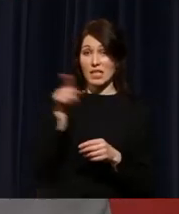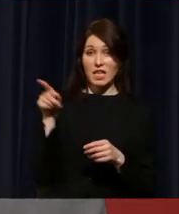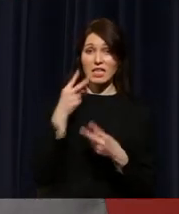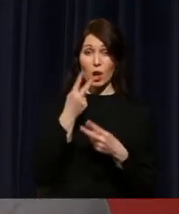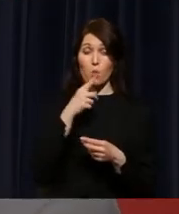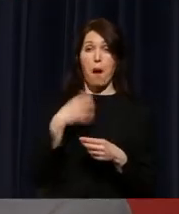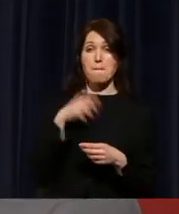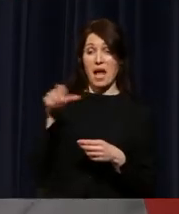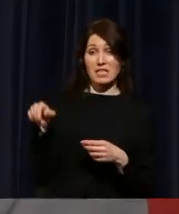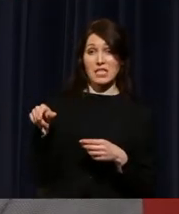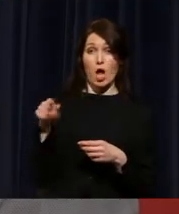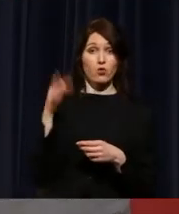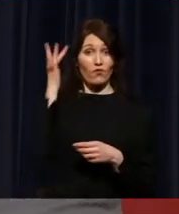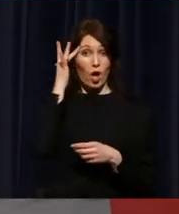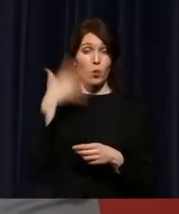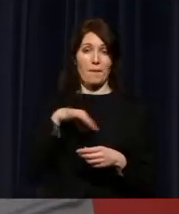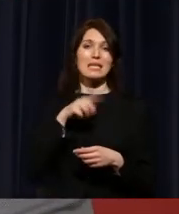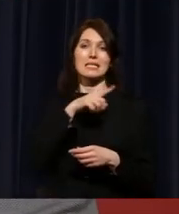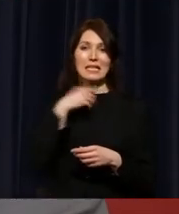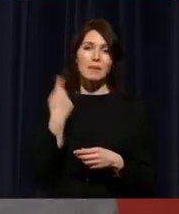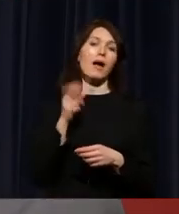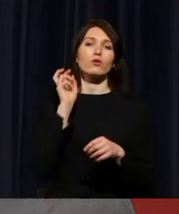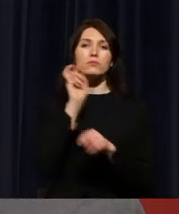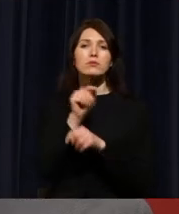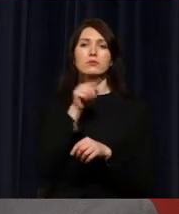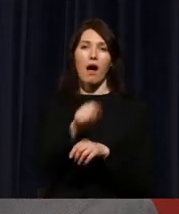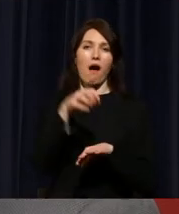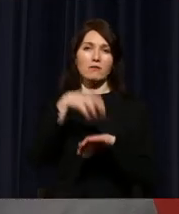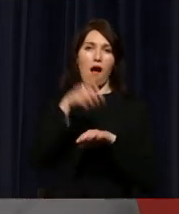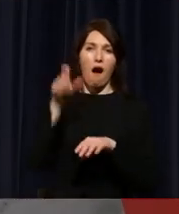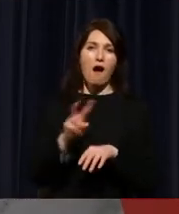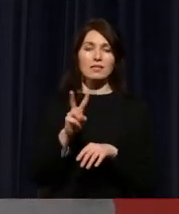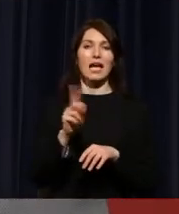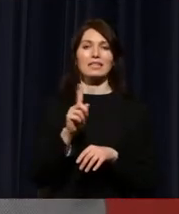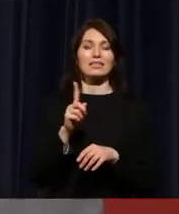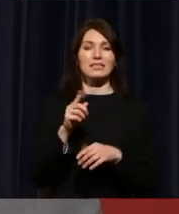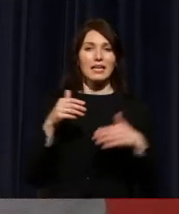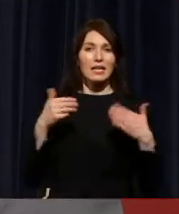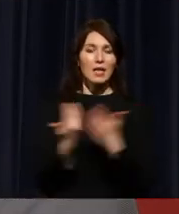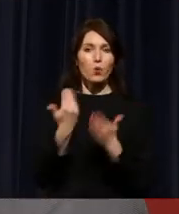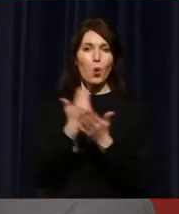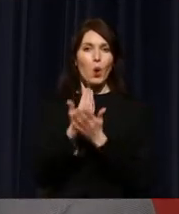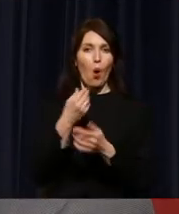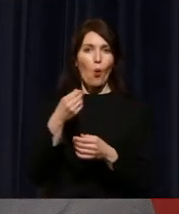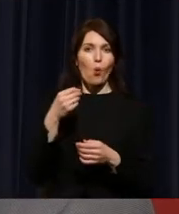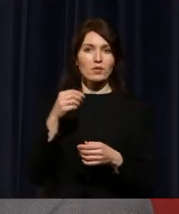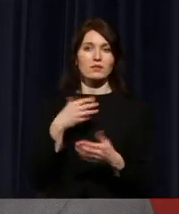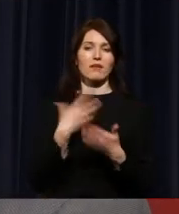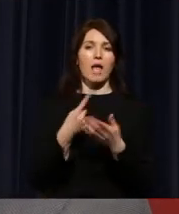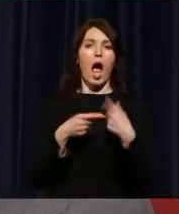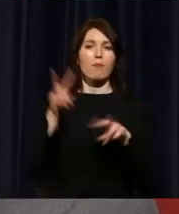no pacientu skatu punkta, mēs gribētu iet pie tāda ārsta, kurš ir apdeitu uztaisījis